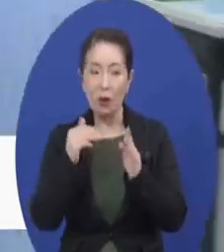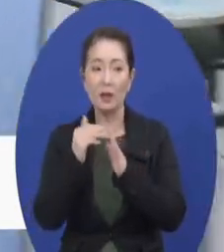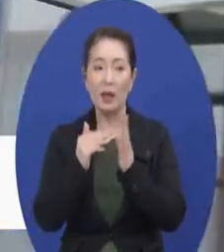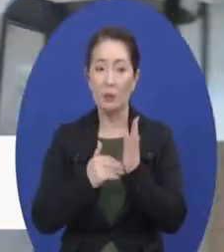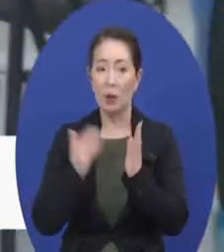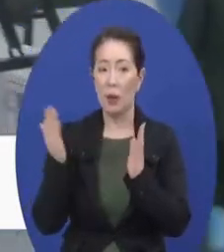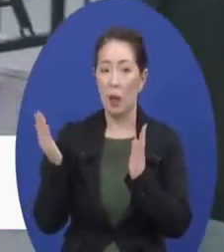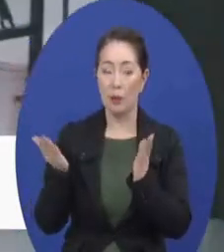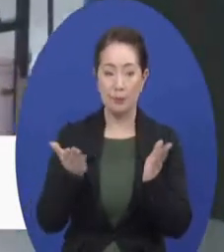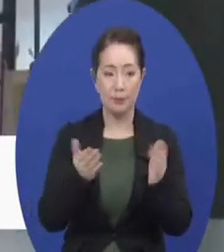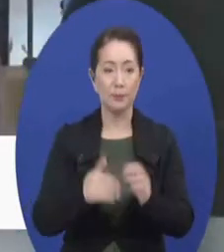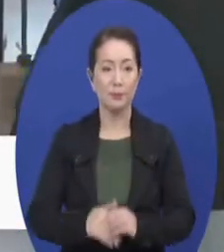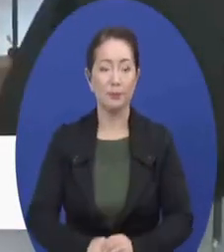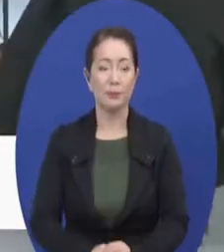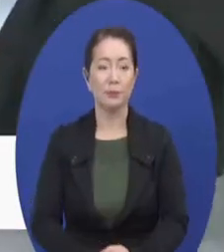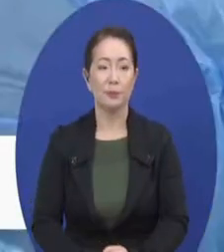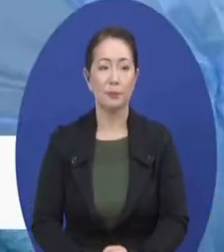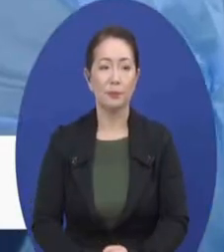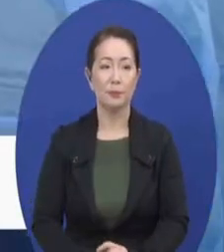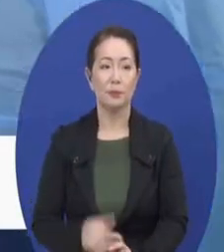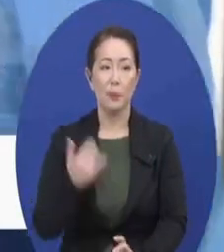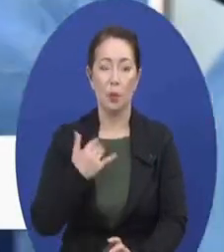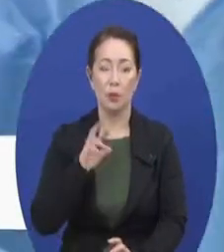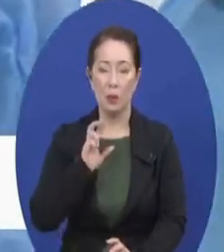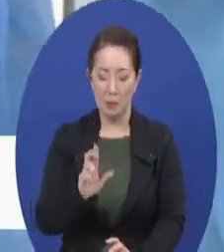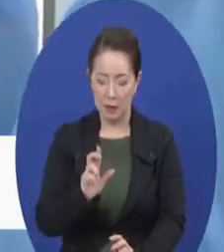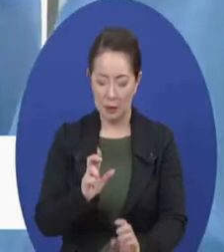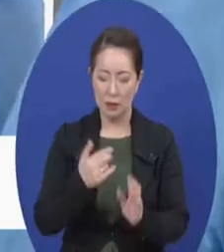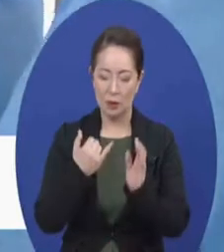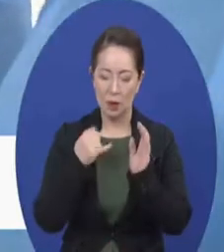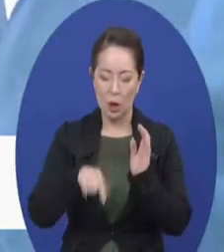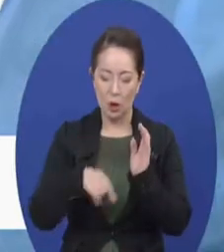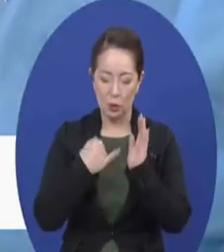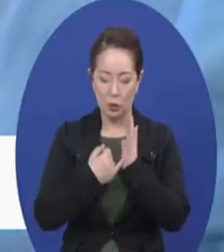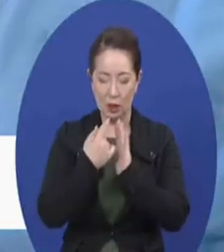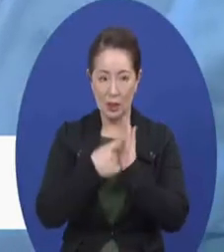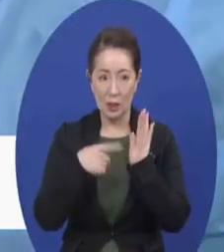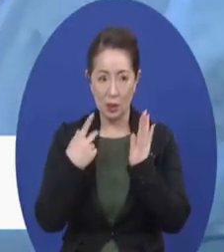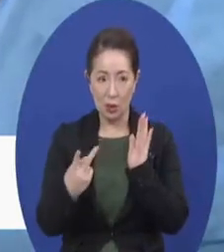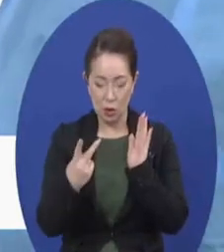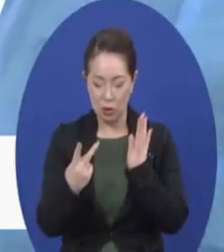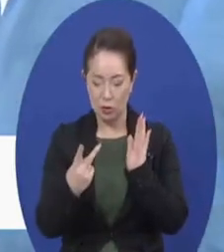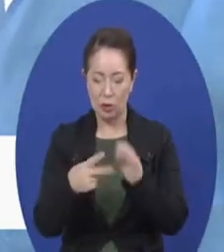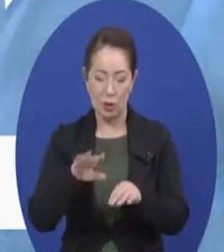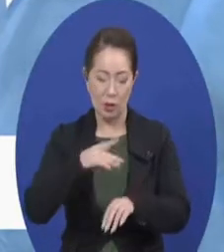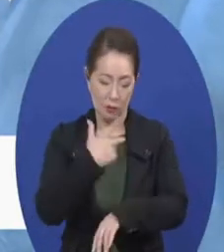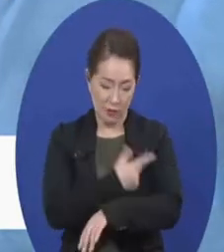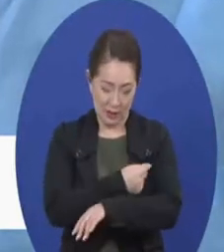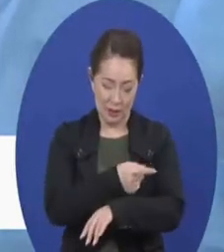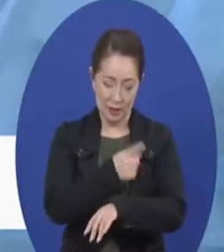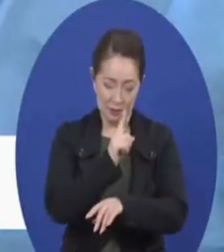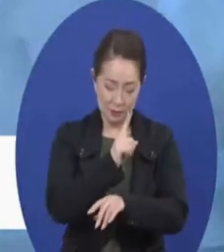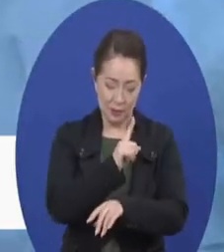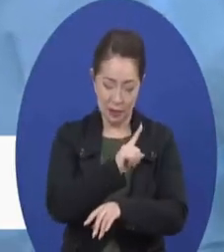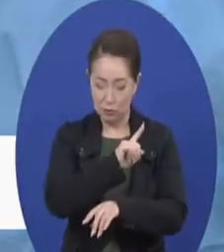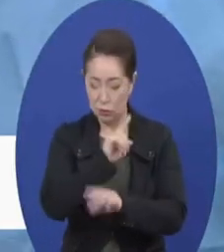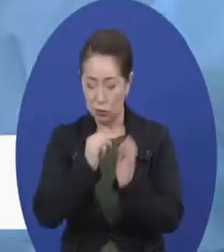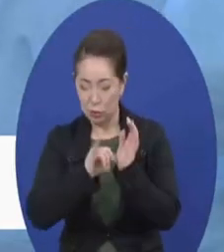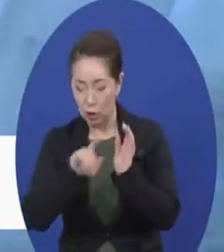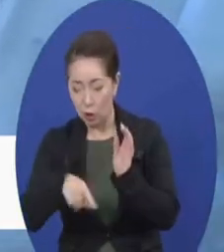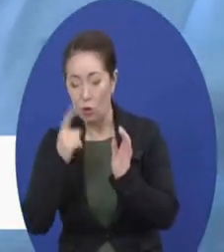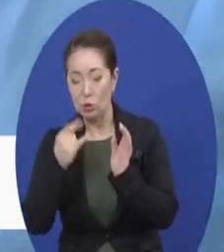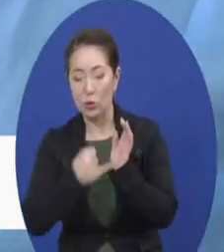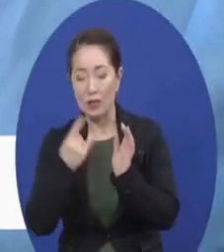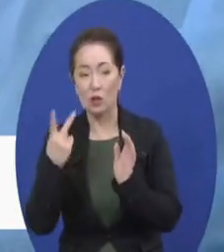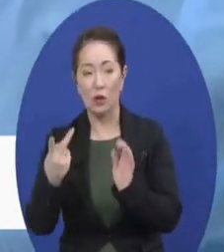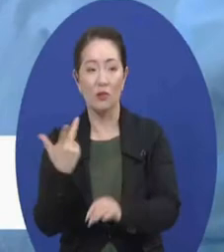үеэр танилцууллаа. Улаанбаатарт 6 сарын 2-ыг хэд 2-р тунгаа сая иргэн бүгдийг авал 5 сарын 1-ээс өмнө бүх сая 1-р тунгаа